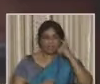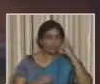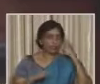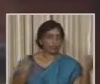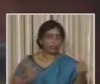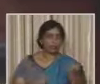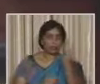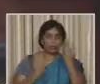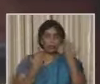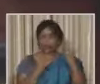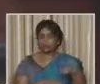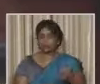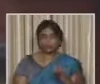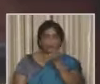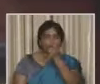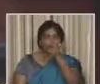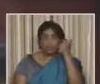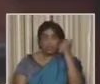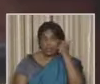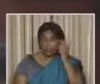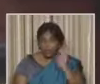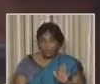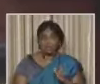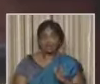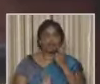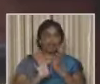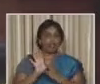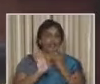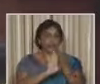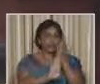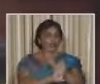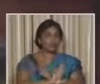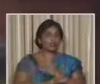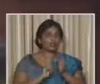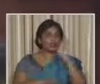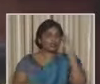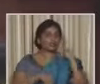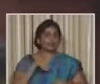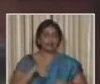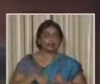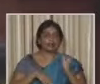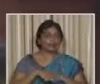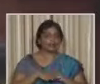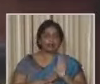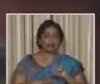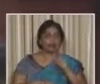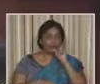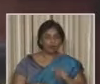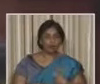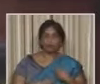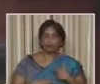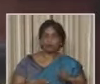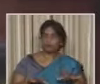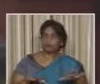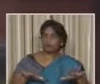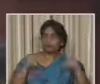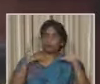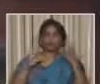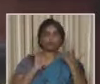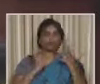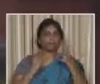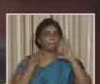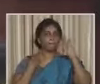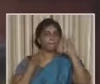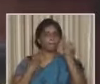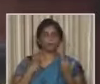நம்பவில்லை. அப்படி ஒரு அறிகுறி இருந்திருந்தால் கூட 2 வருடங்களுக்கு முன்னர் தேர்தலை நடத்த மாட்டார்கள். அவர்கள் திகைப்படையக்கூடிய